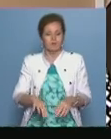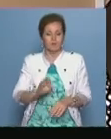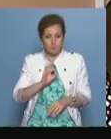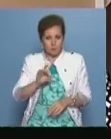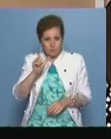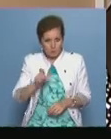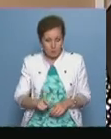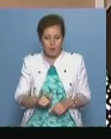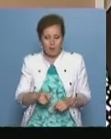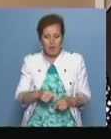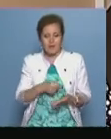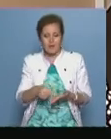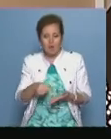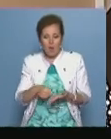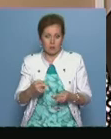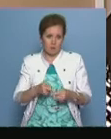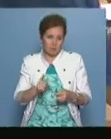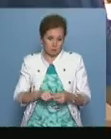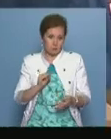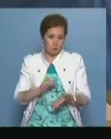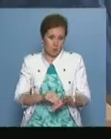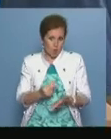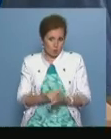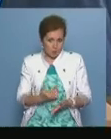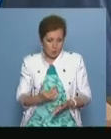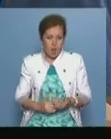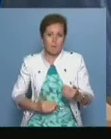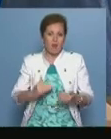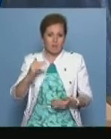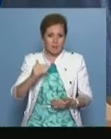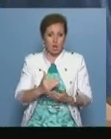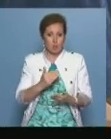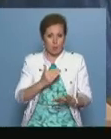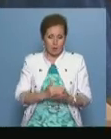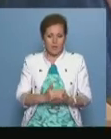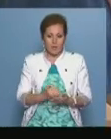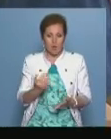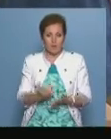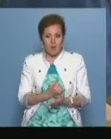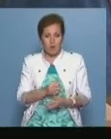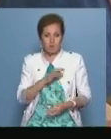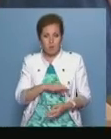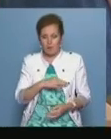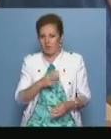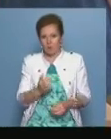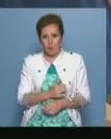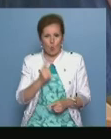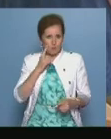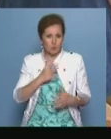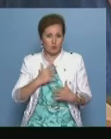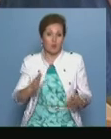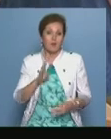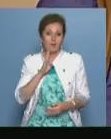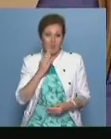объяснить те критерии, по которым произведено оценивание. Повысить результат и отвоевать баллы не получается у большинства. Вот и Даше Базиной